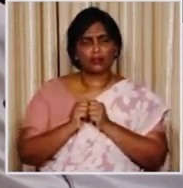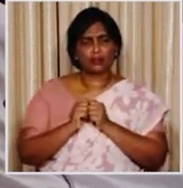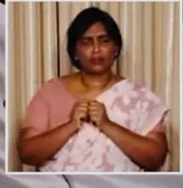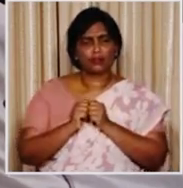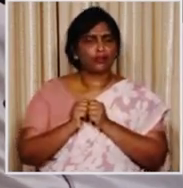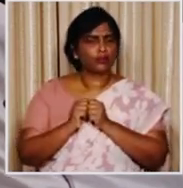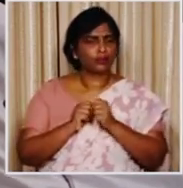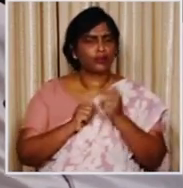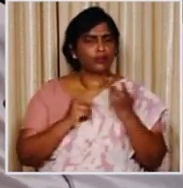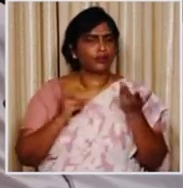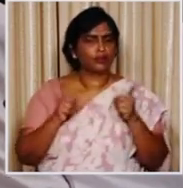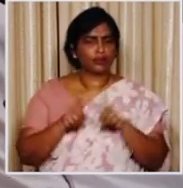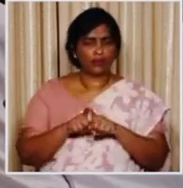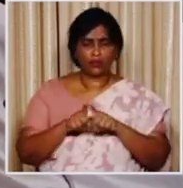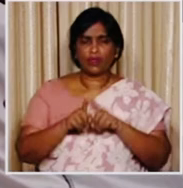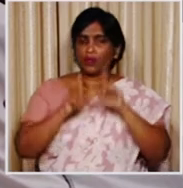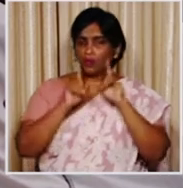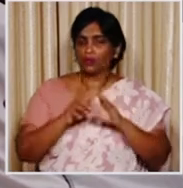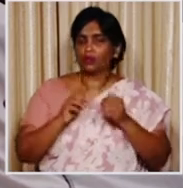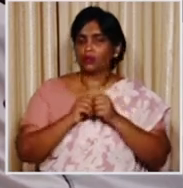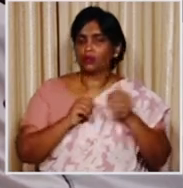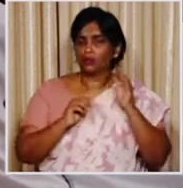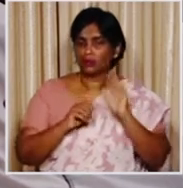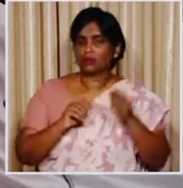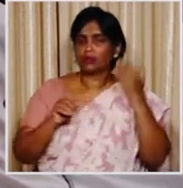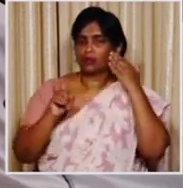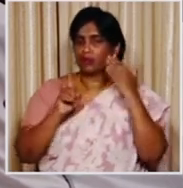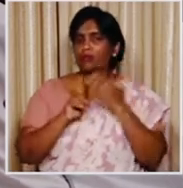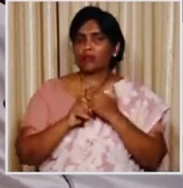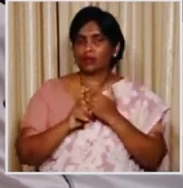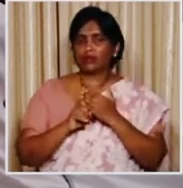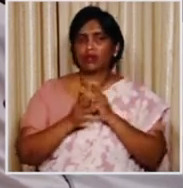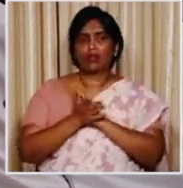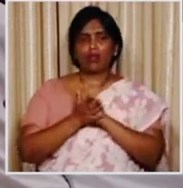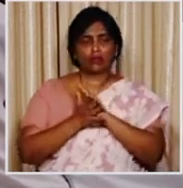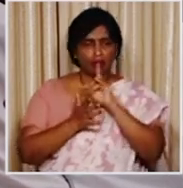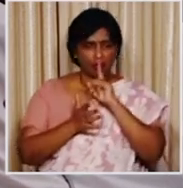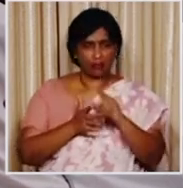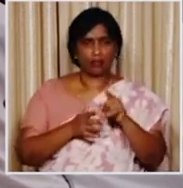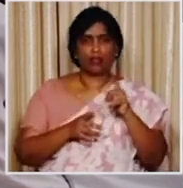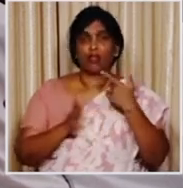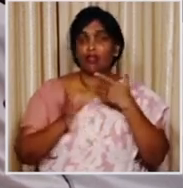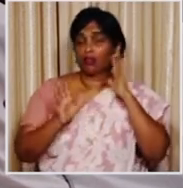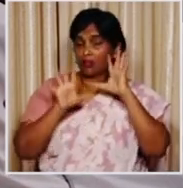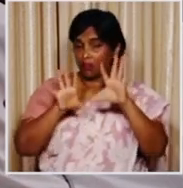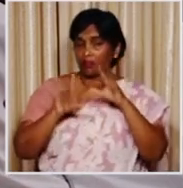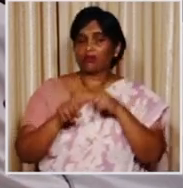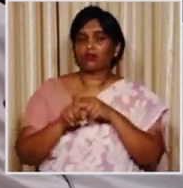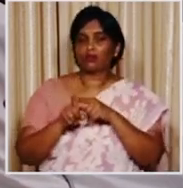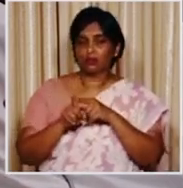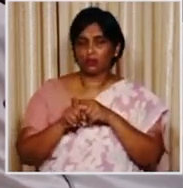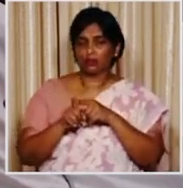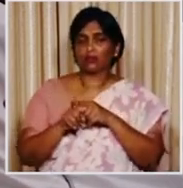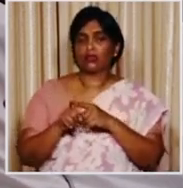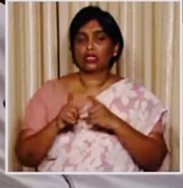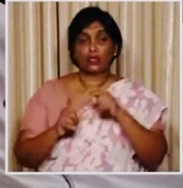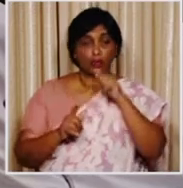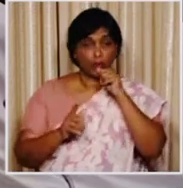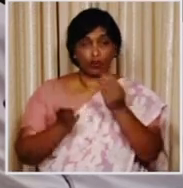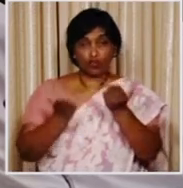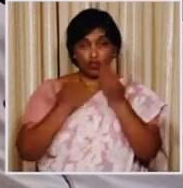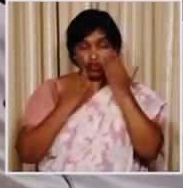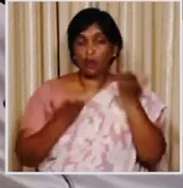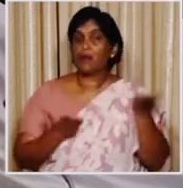එතුමා කළේ මොකද ඒකෙන් සිදු වුණේ කියන එක පිළිබඳව ඒකත් හාදියා කියනවා හාදියාගේ සාක්ෂිවල ඒවත් තියෙනවා. ජීවමාන